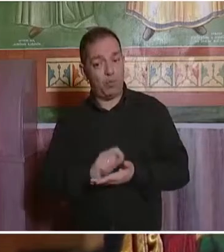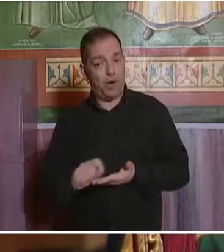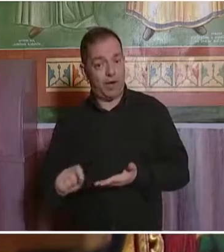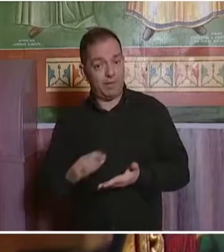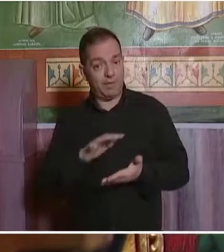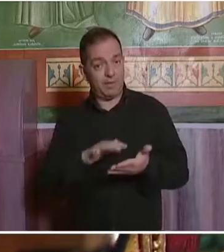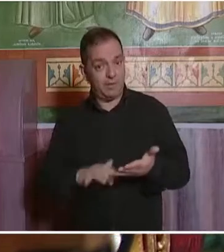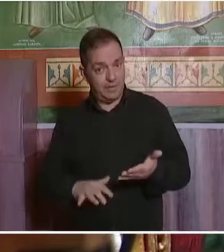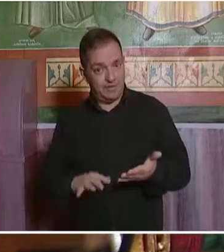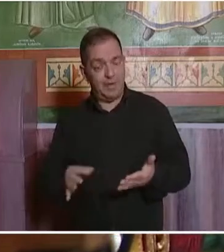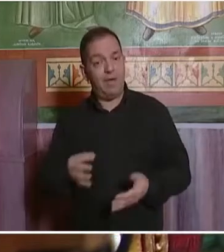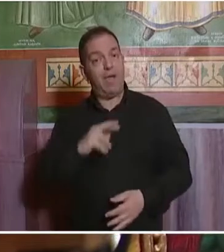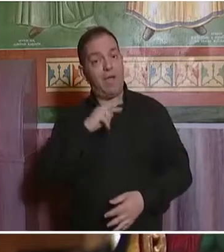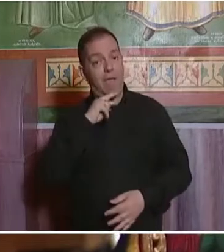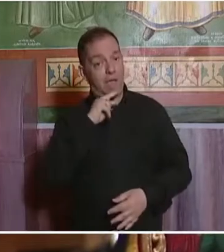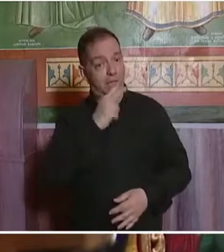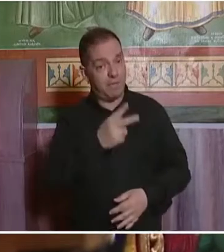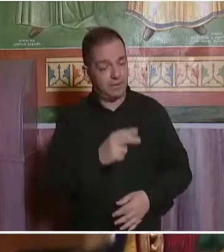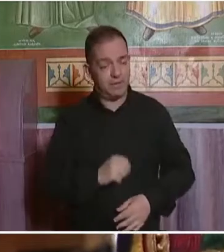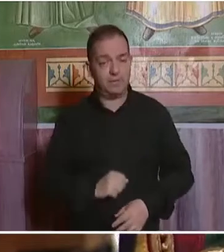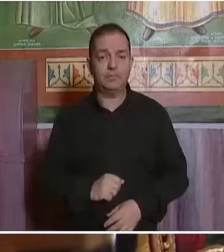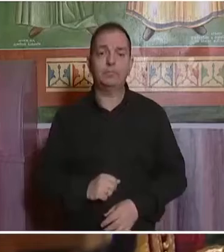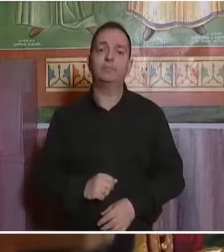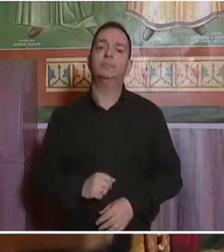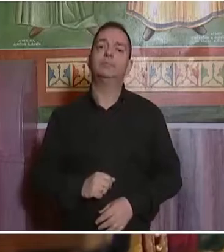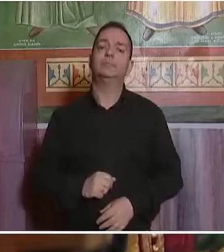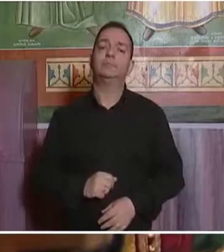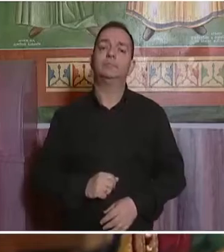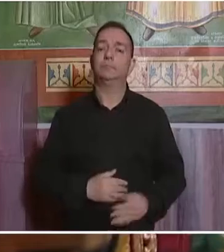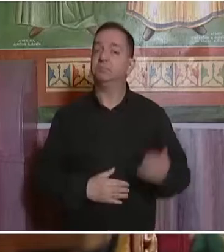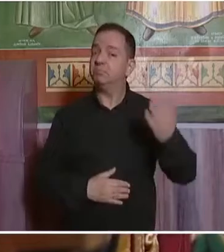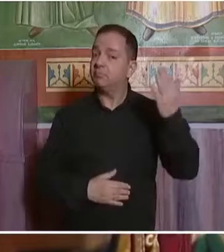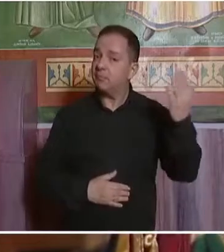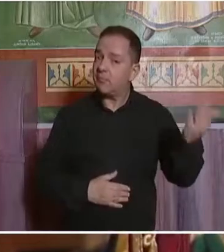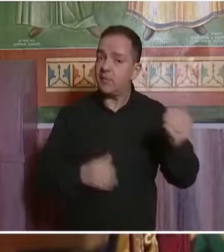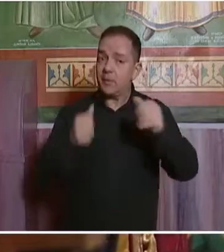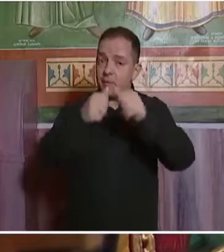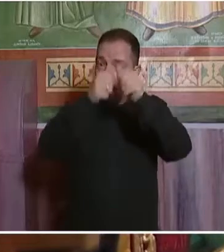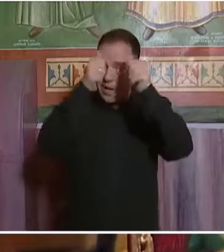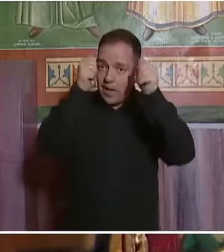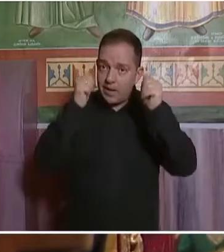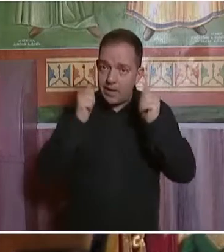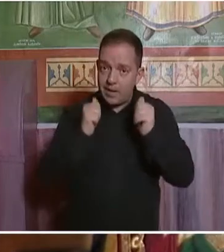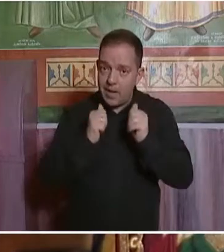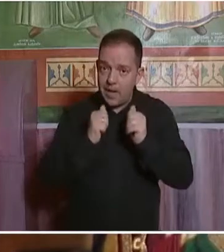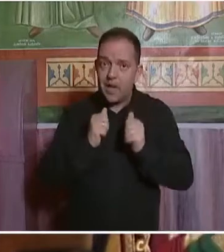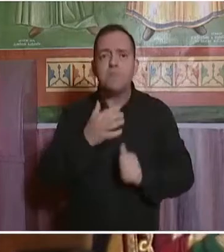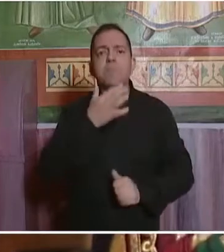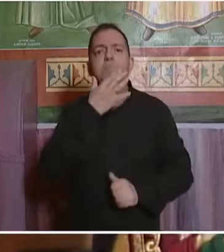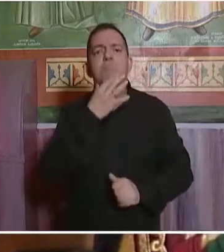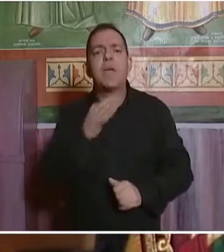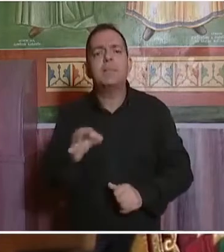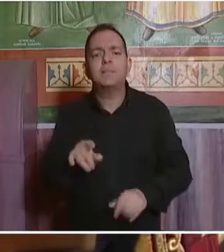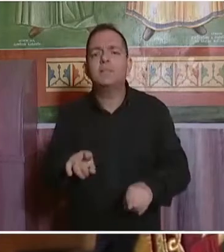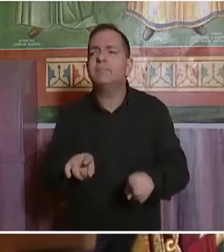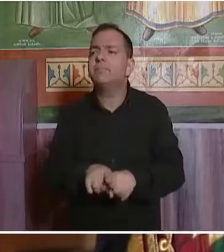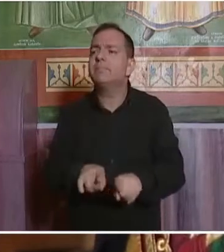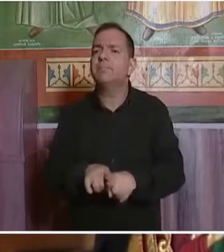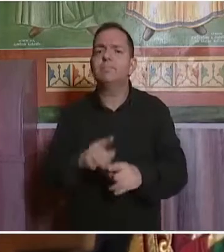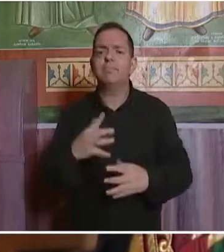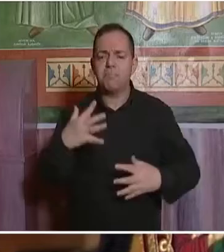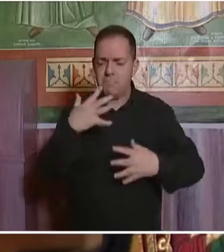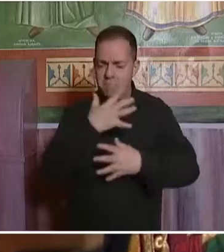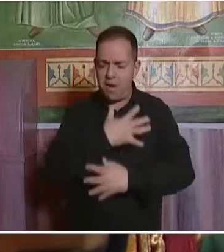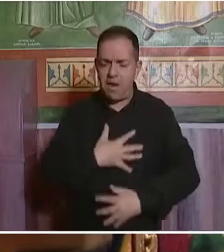ύμνου, λέγοντας ότι η Παναγία μας είναι το λουτρό μέσα στο